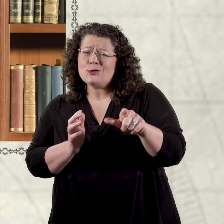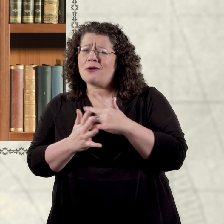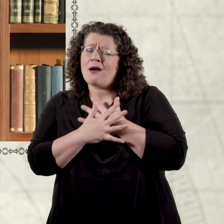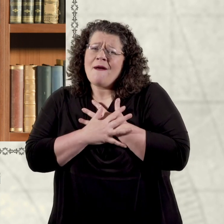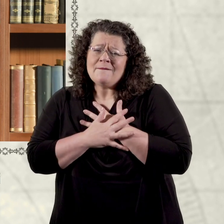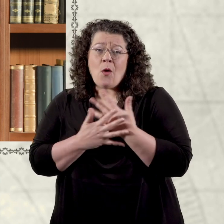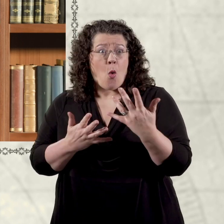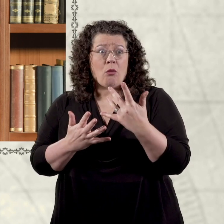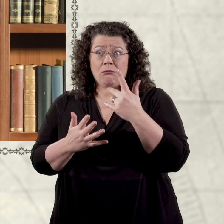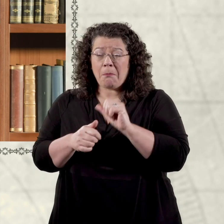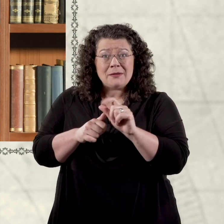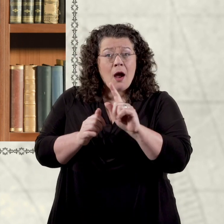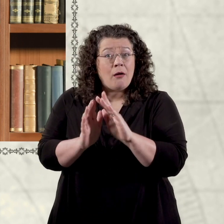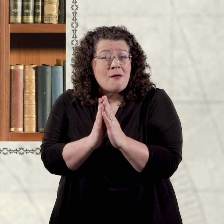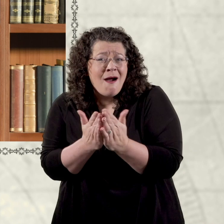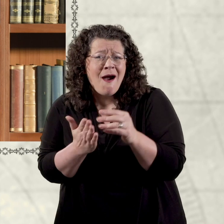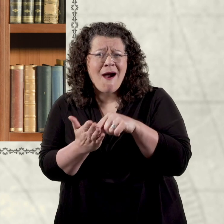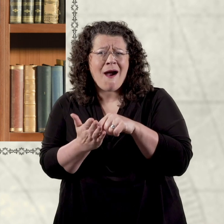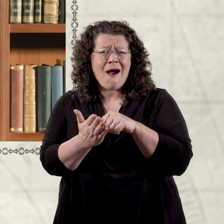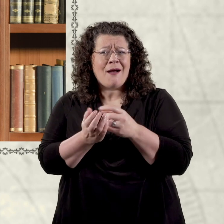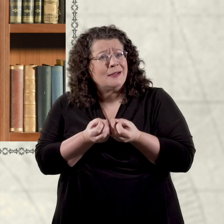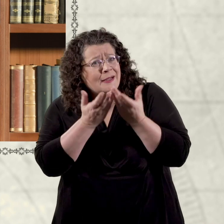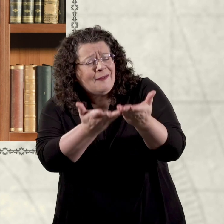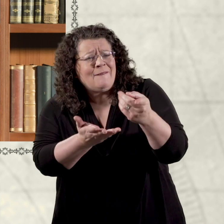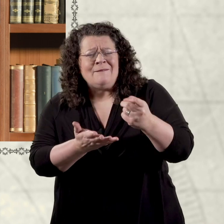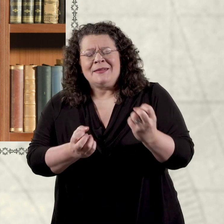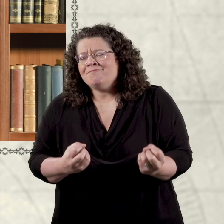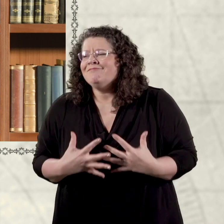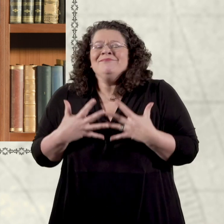Santes Dwynwen, mae cardyn wastad yn beth hapus a hoffus yn dydi?